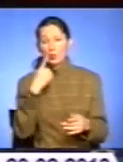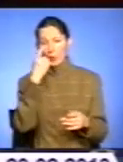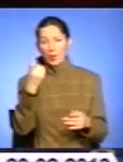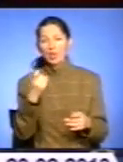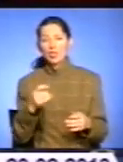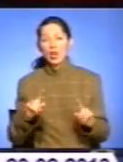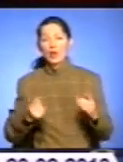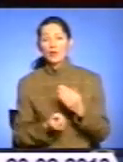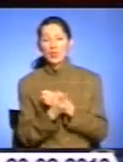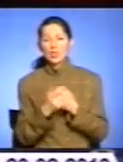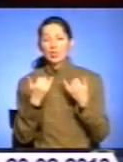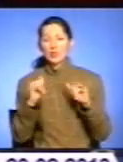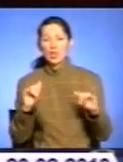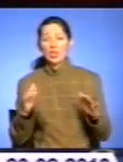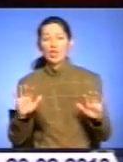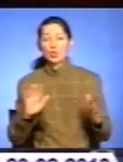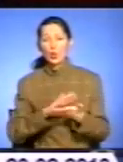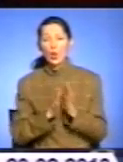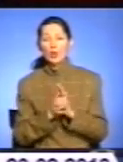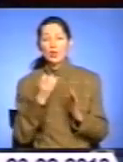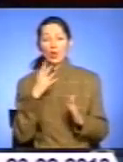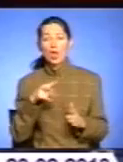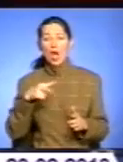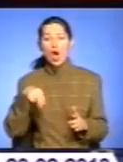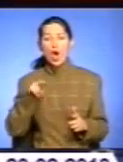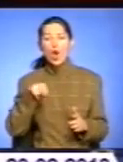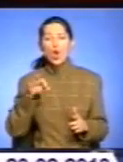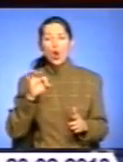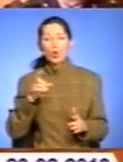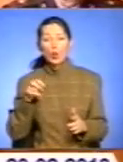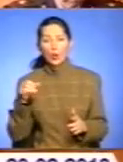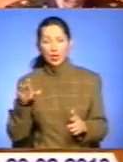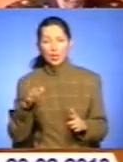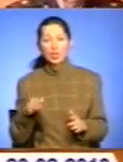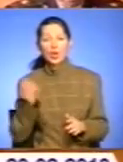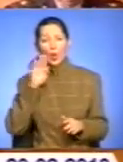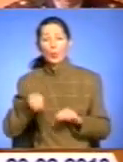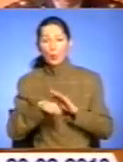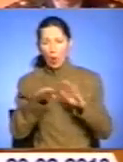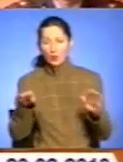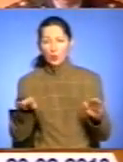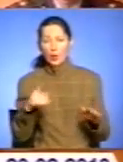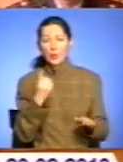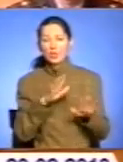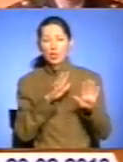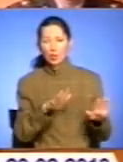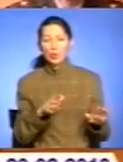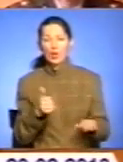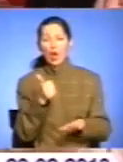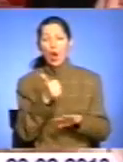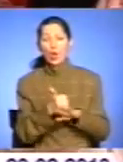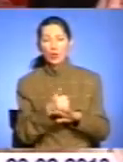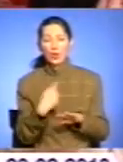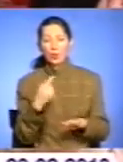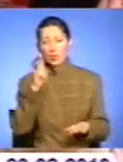надзвичайних ситуацій під час пропуску льодоходу, повені та паводків. Перший заступник голови обласної державної адміністрації